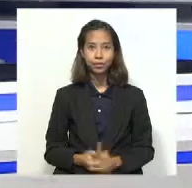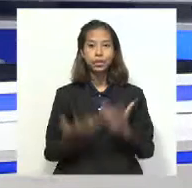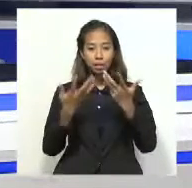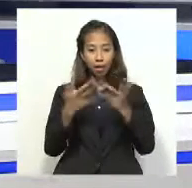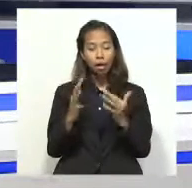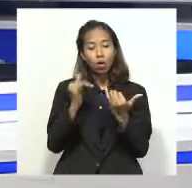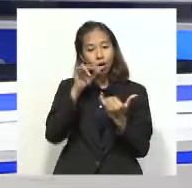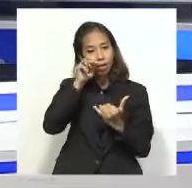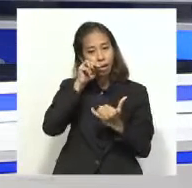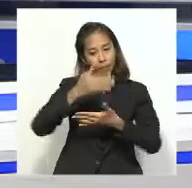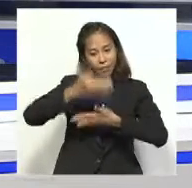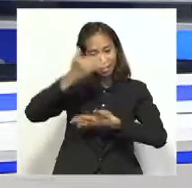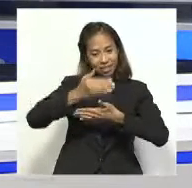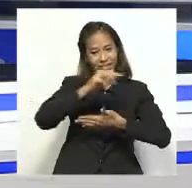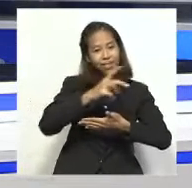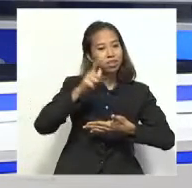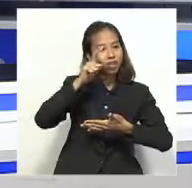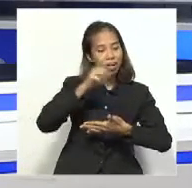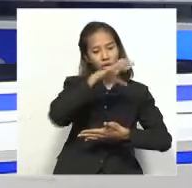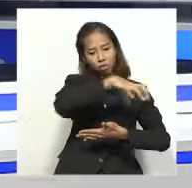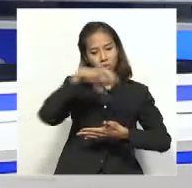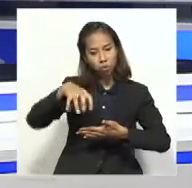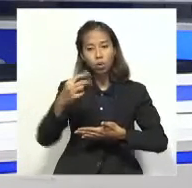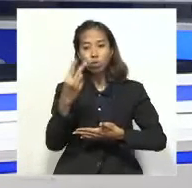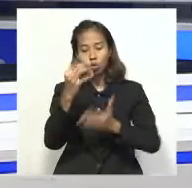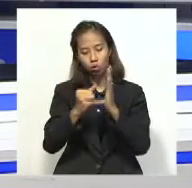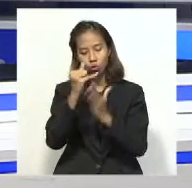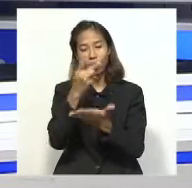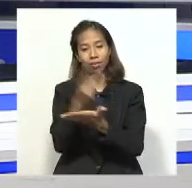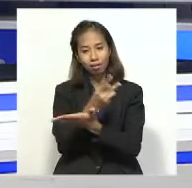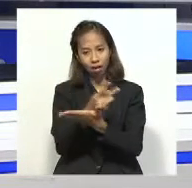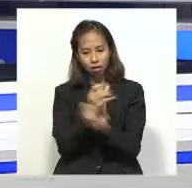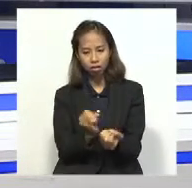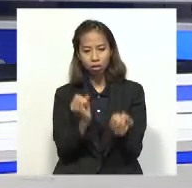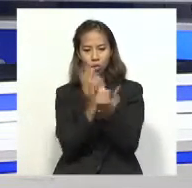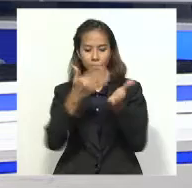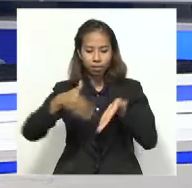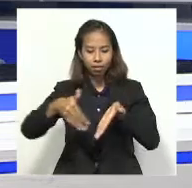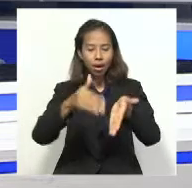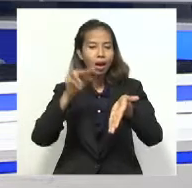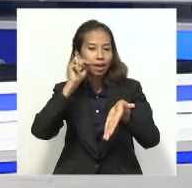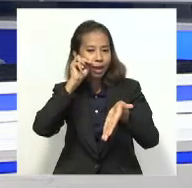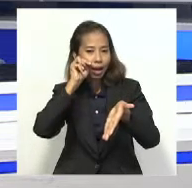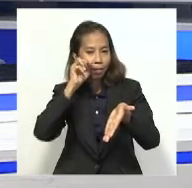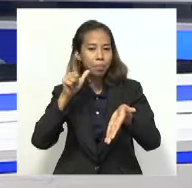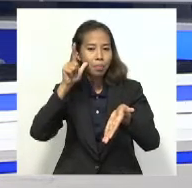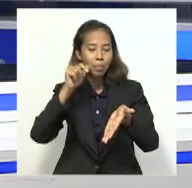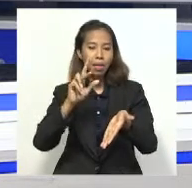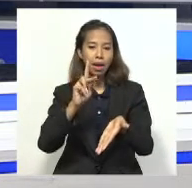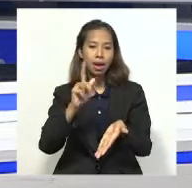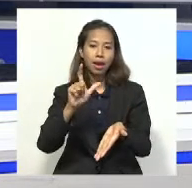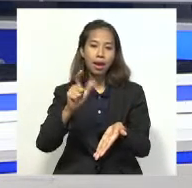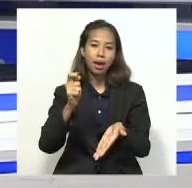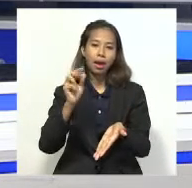และจากการระบายน้ำจาก2เขื่อนใหญ่ๆที่จังหวัดกาญจนบุรีนะคะทำให้ระดับน้ำแม่กลองในเขตพื้นที่รับน้ำจังหวัดราชบุ